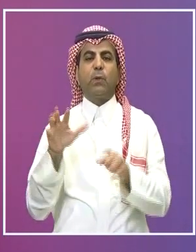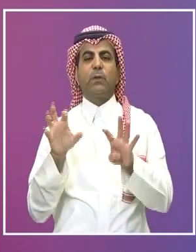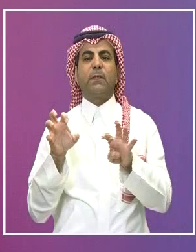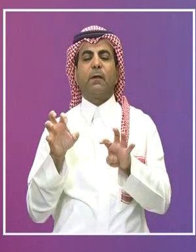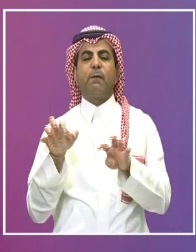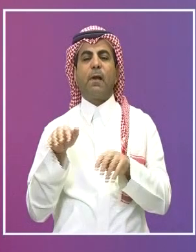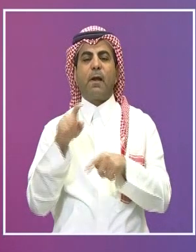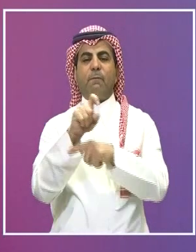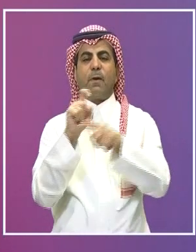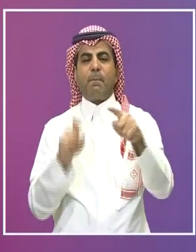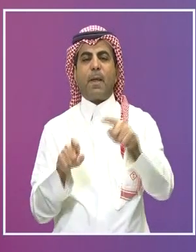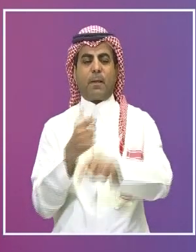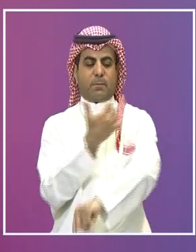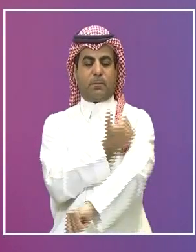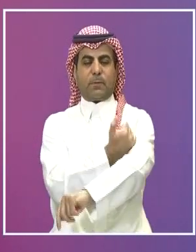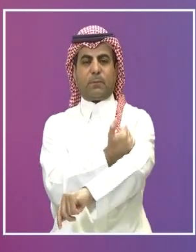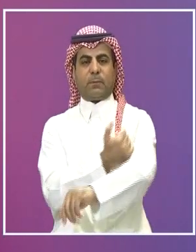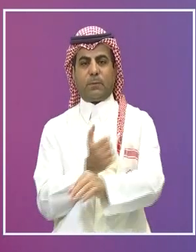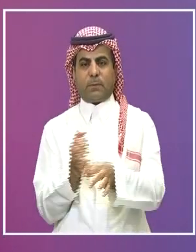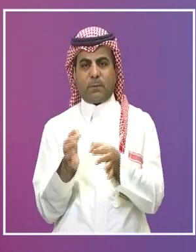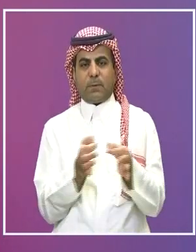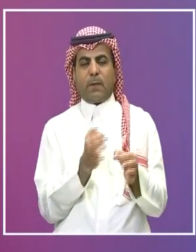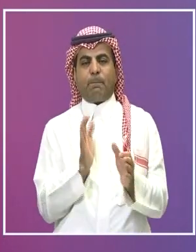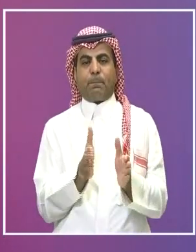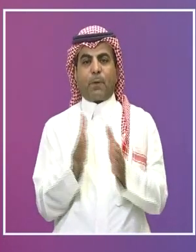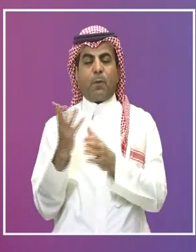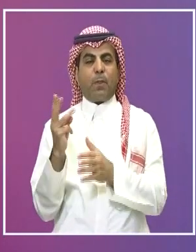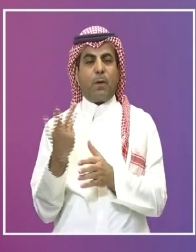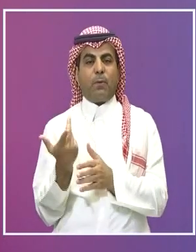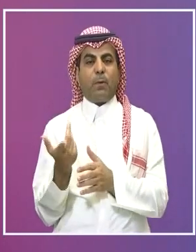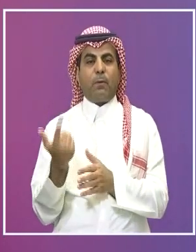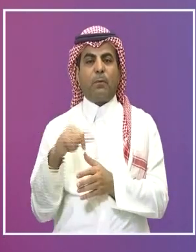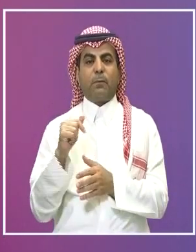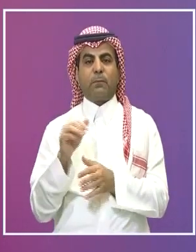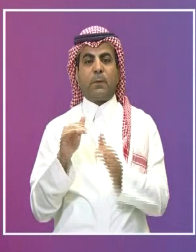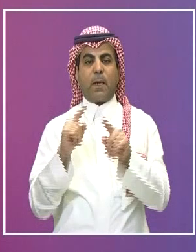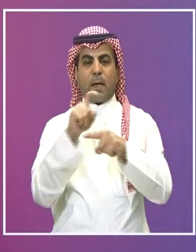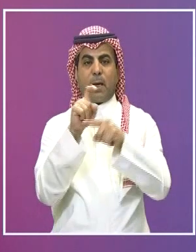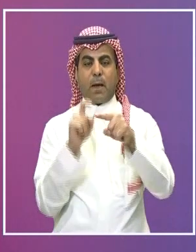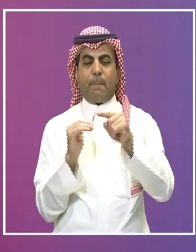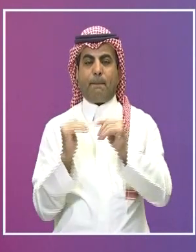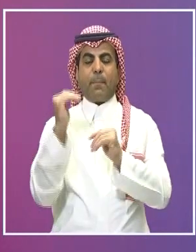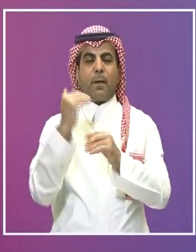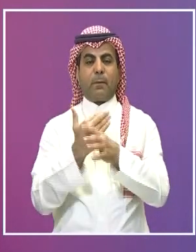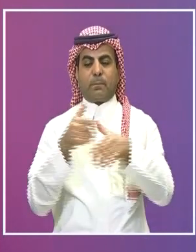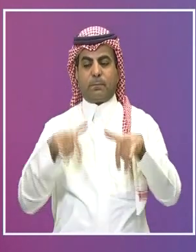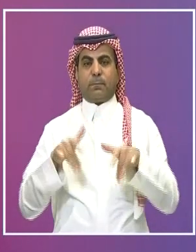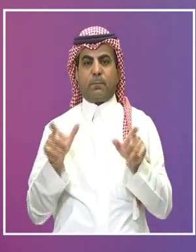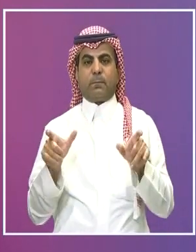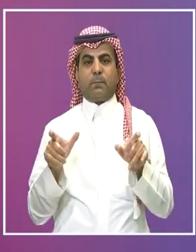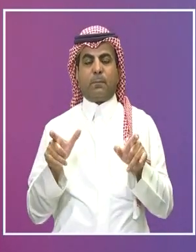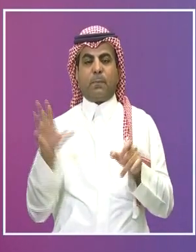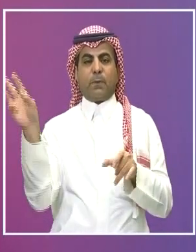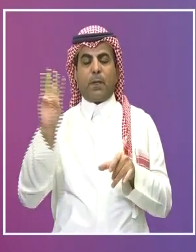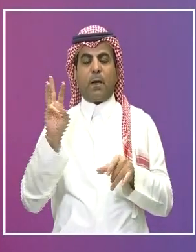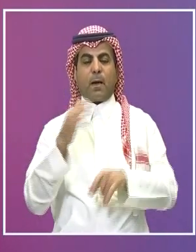إجمالي عدد العاملين الذين أخذوا اللقاح. بالإضافة إلى ذلك ارتفعت نسبة المحصنين في القطاع العام